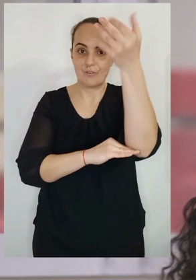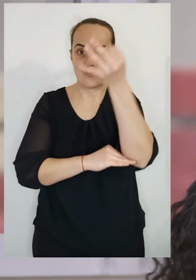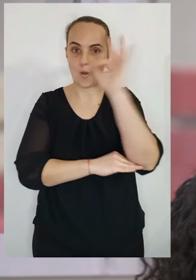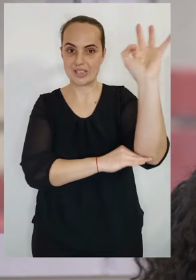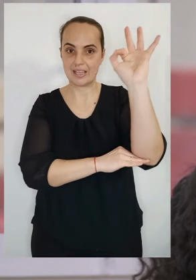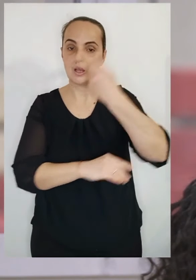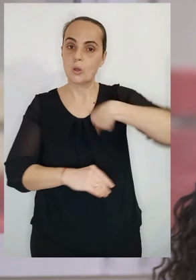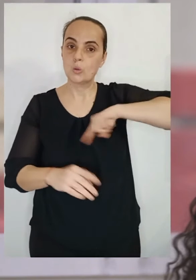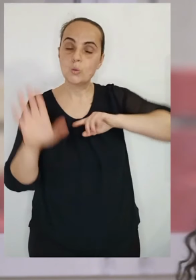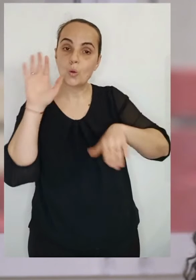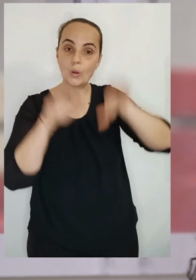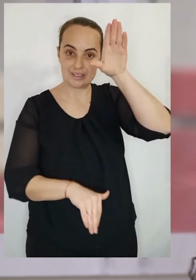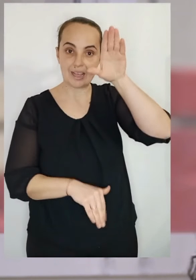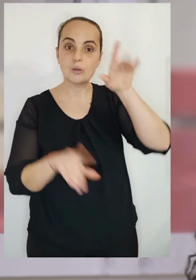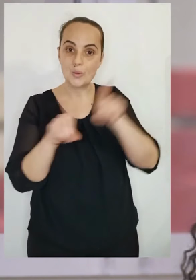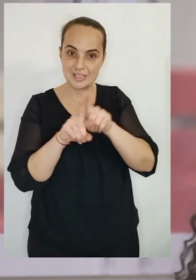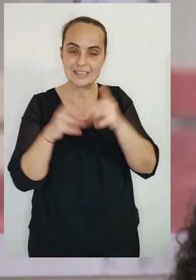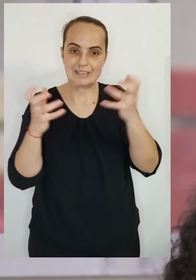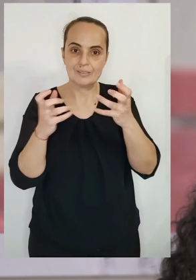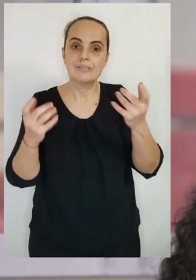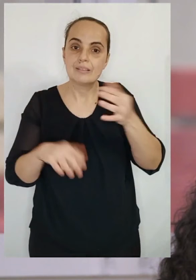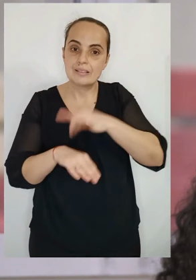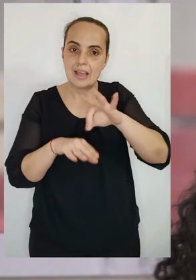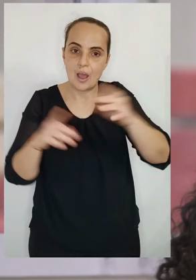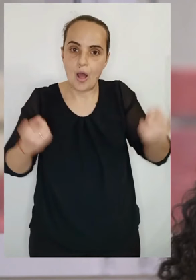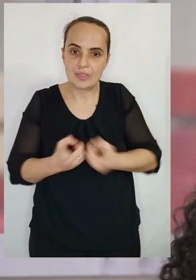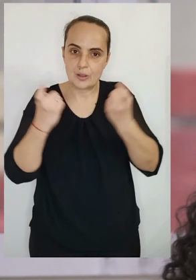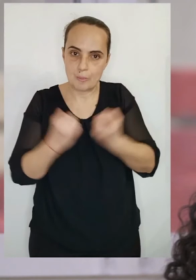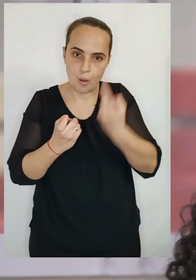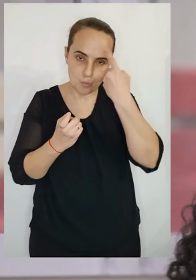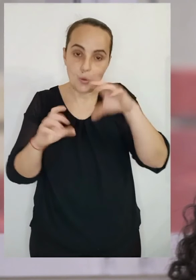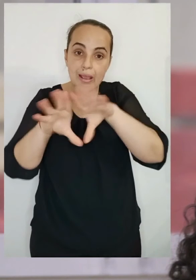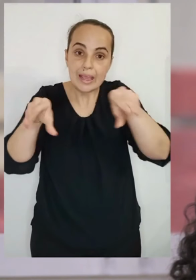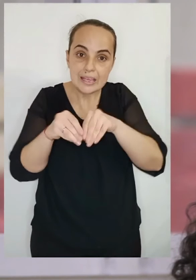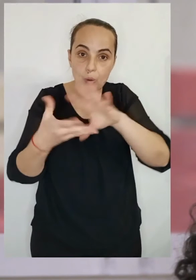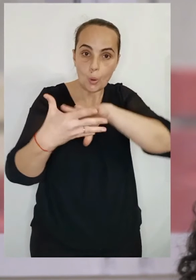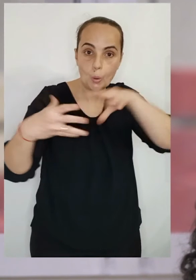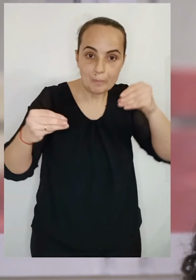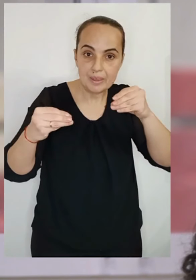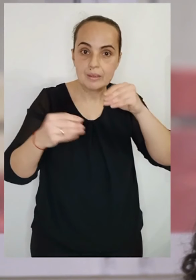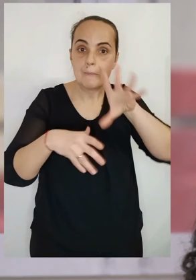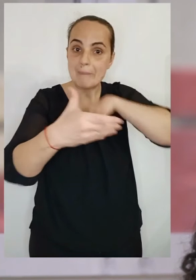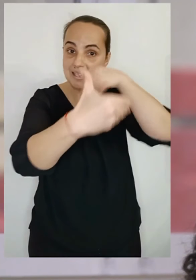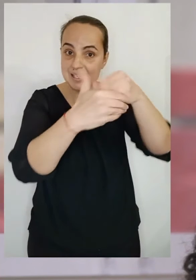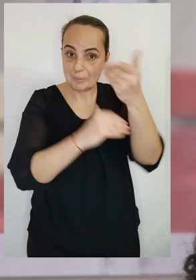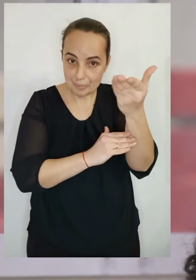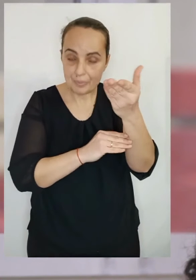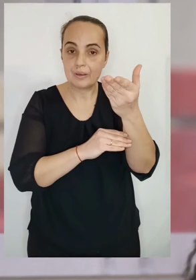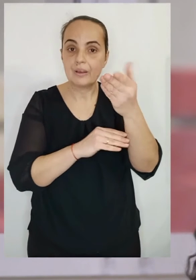aussi, on candidate pour être éventuellement terre d'entraînement pour des équipes de rugby qui participeraient à cette Coupe du